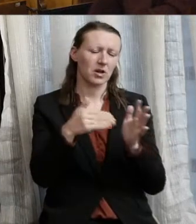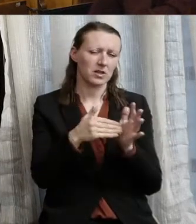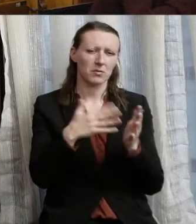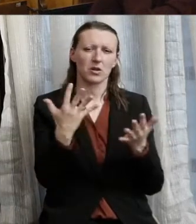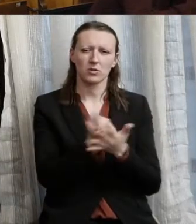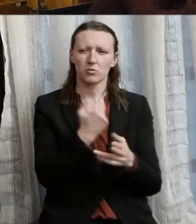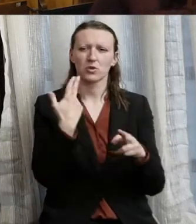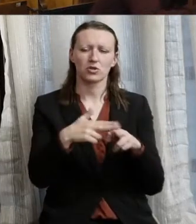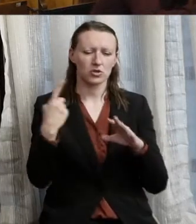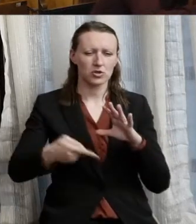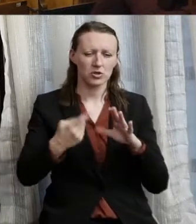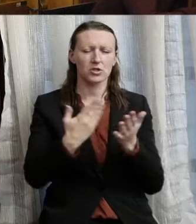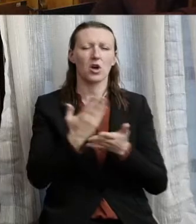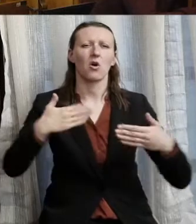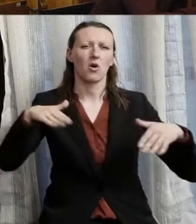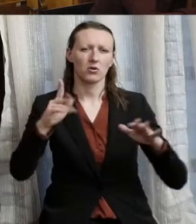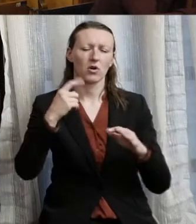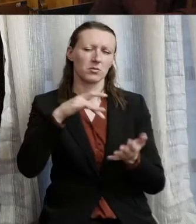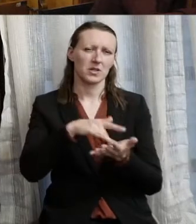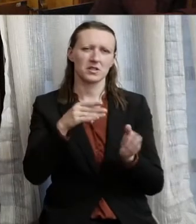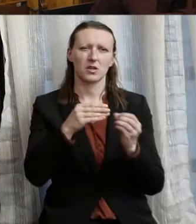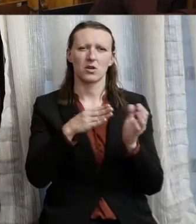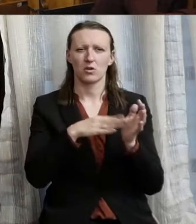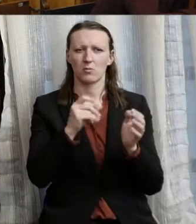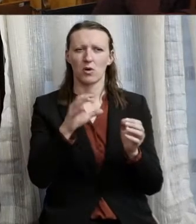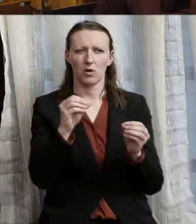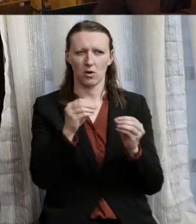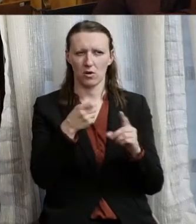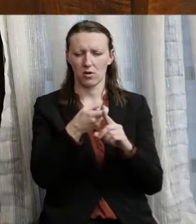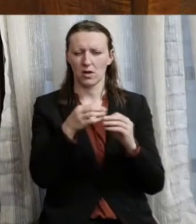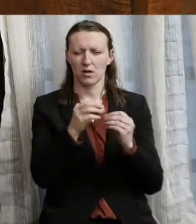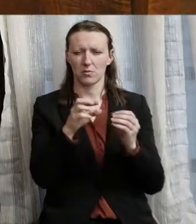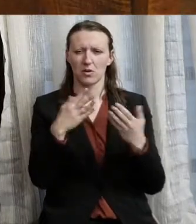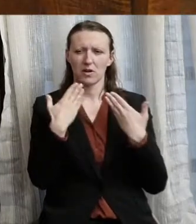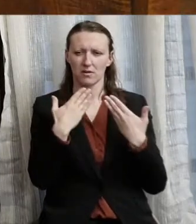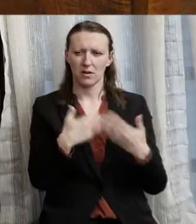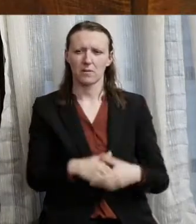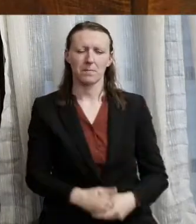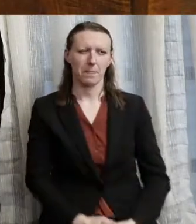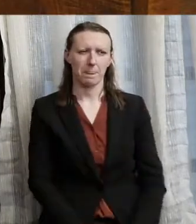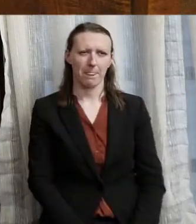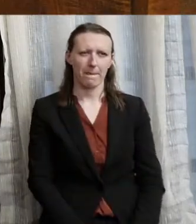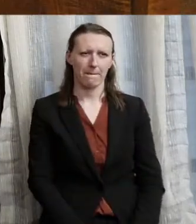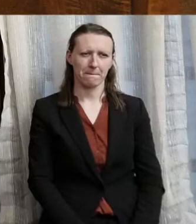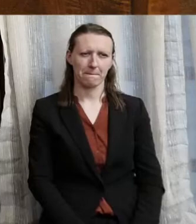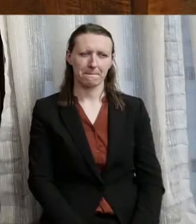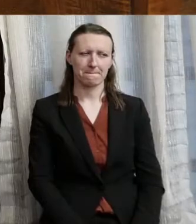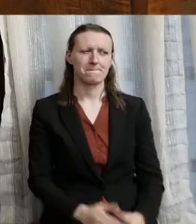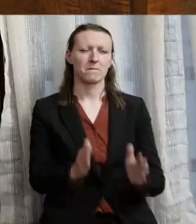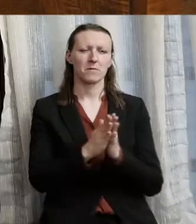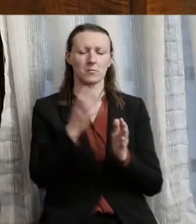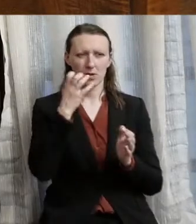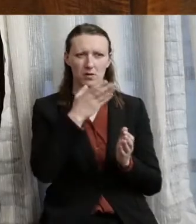trebala dobiti pročistač ako se odustane od lokacije MOL Karbone? Zahvaljujem. Evo, hvala. I